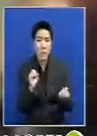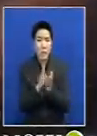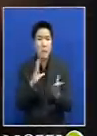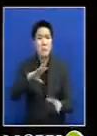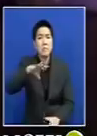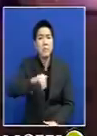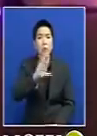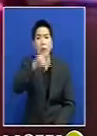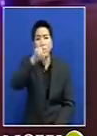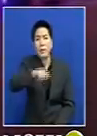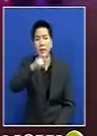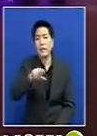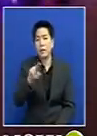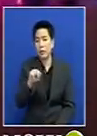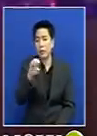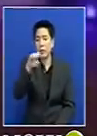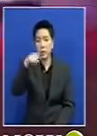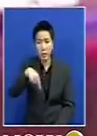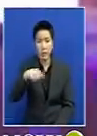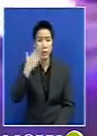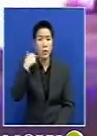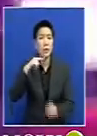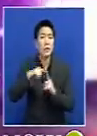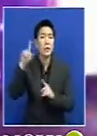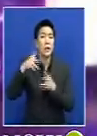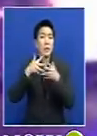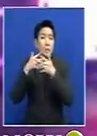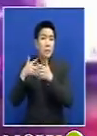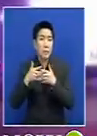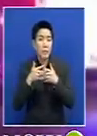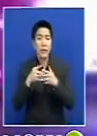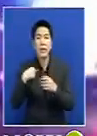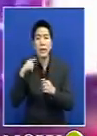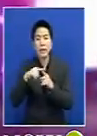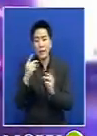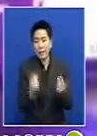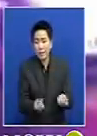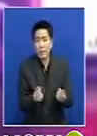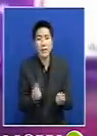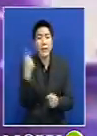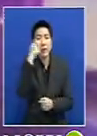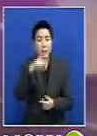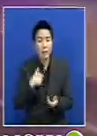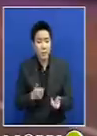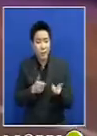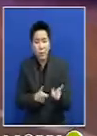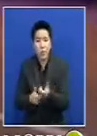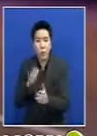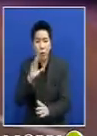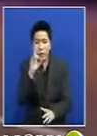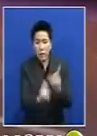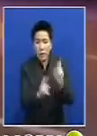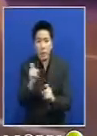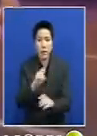มืองนิสแล้วเหตุกราดยิงในไนท์คลับที่ออร์แลนโดรัฐฟลอริดาสหรัฐอเมริกาเมื่อเดือนมิถุนายนได้ฆ่าชีวิต